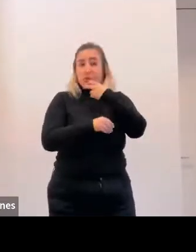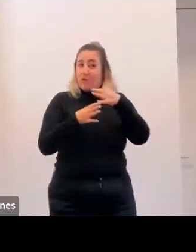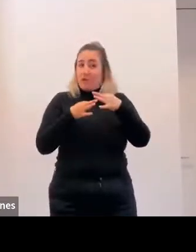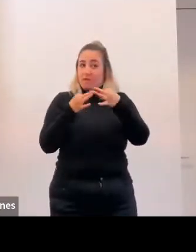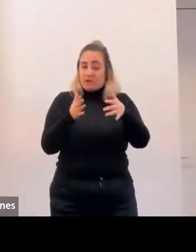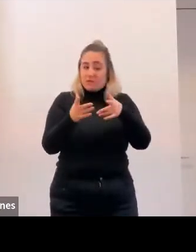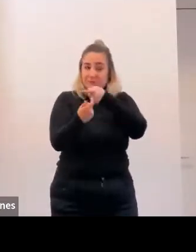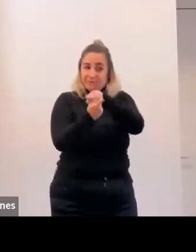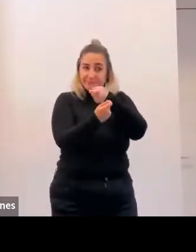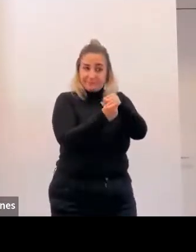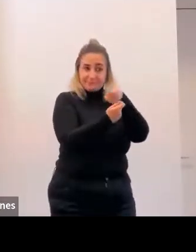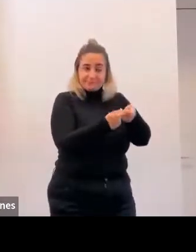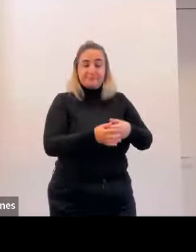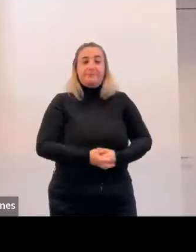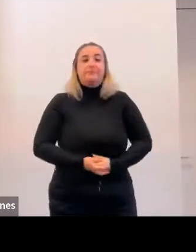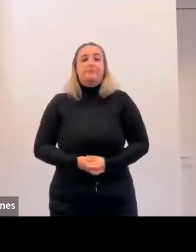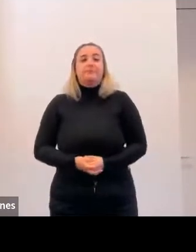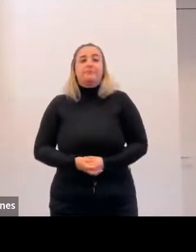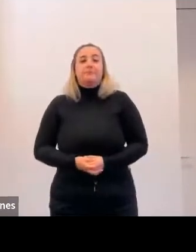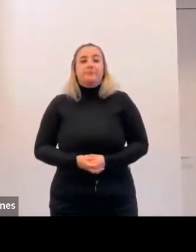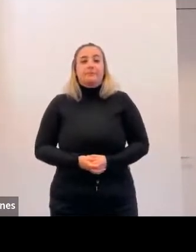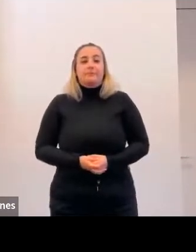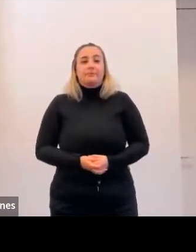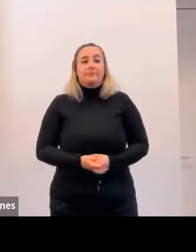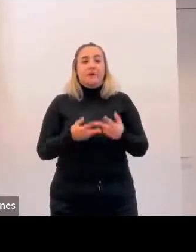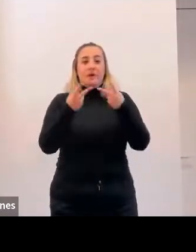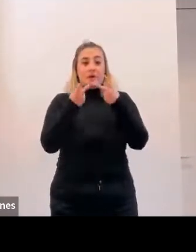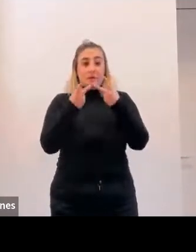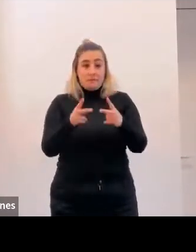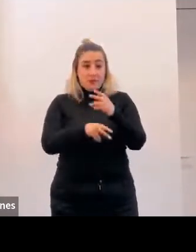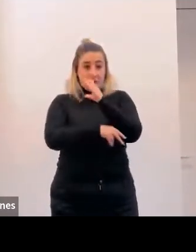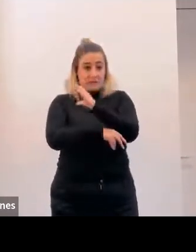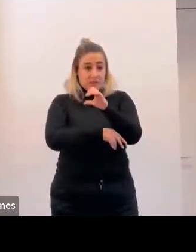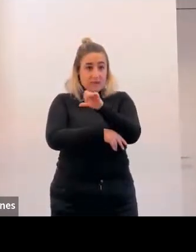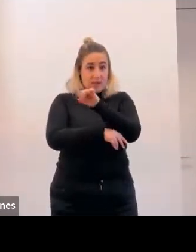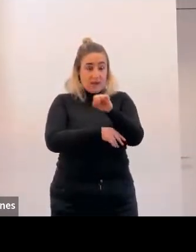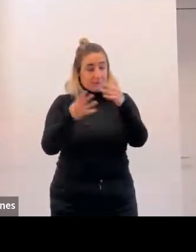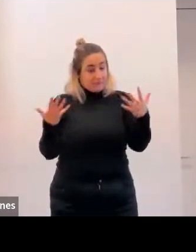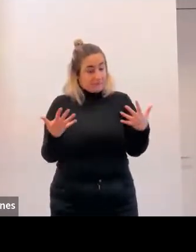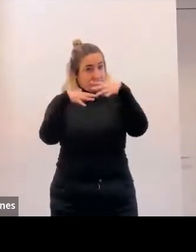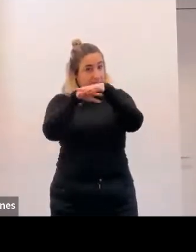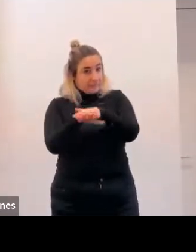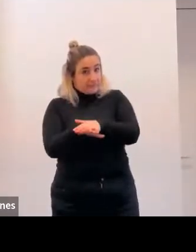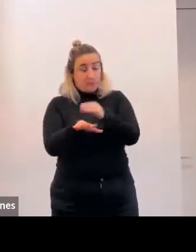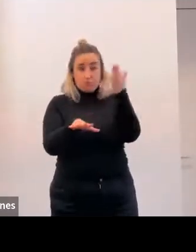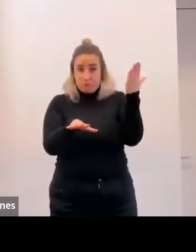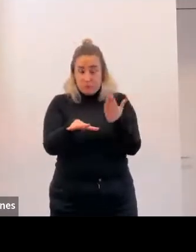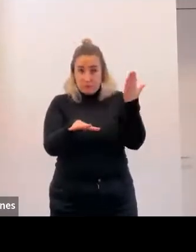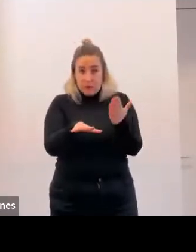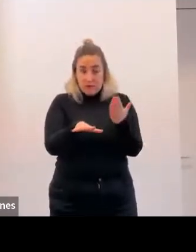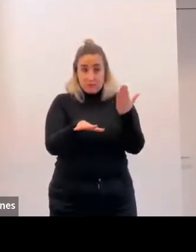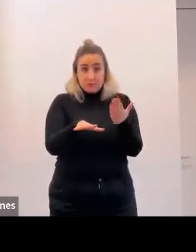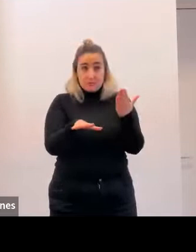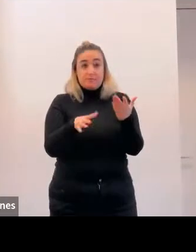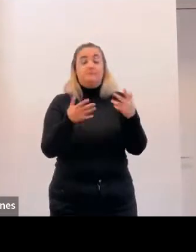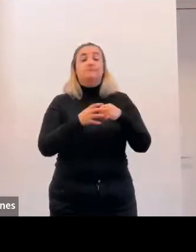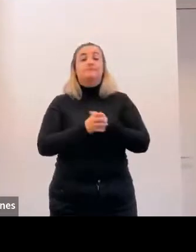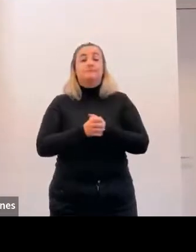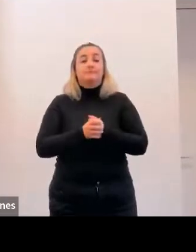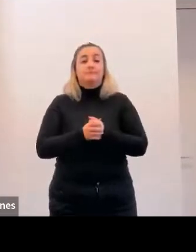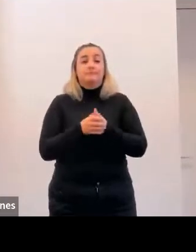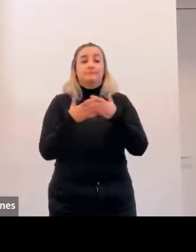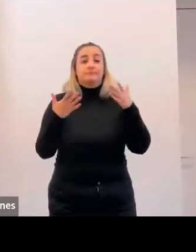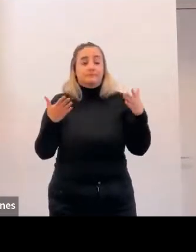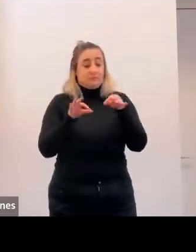fragiles. Un rapprochement entre la ville et le CCAS est aujourd'hui nécessaire pour accentuer dans